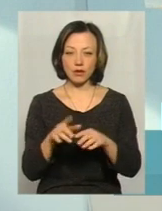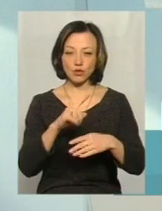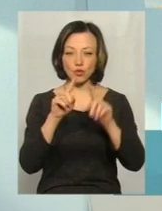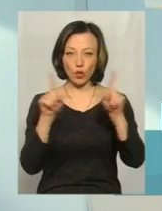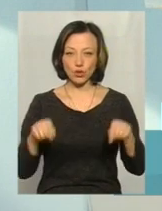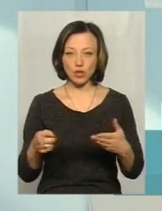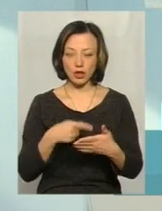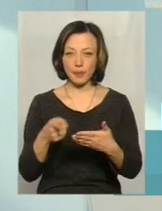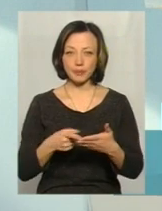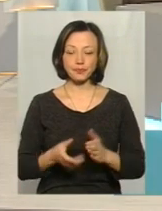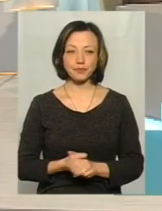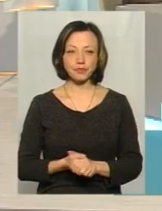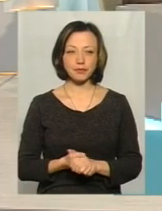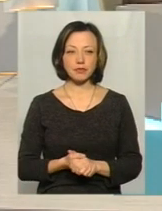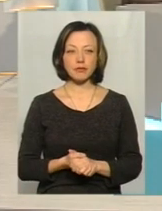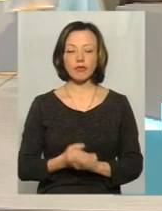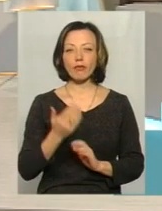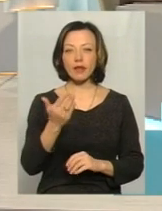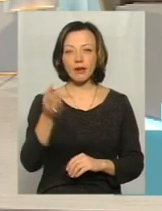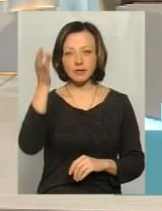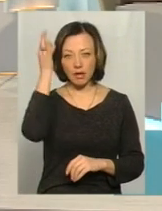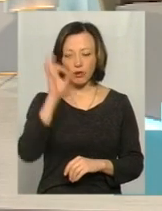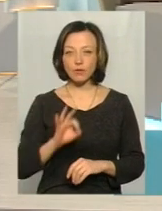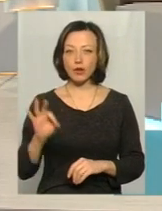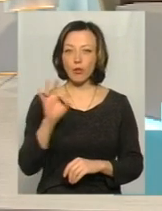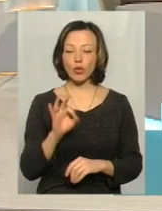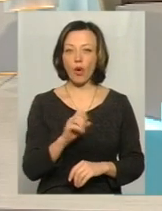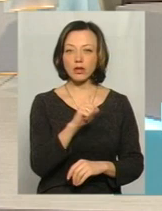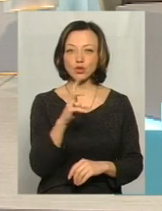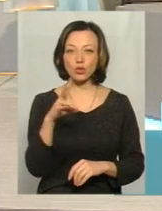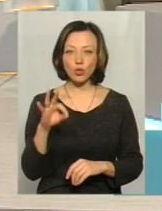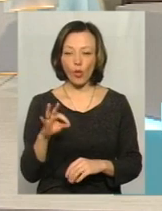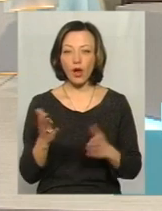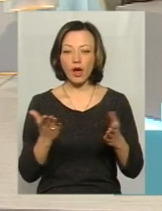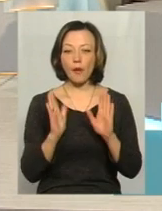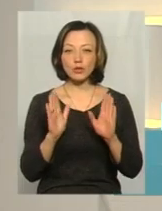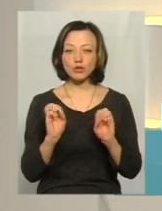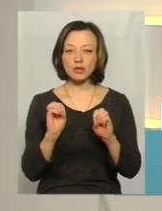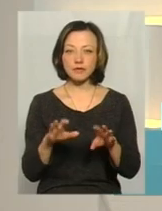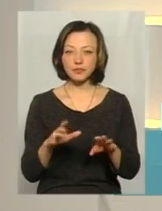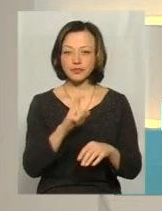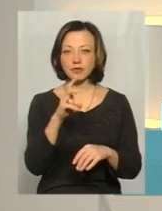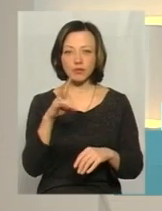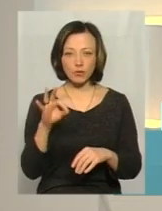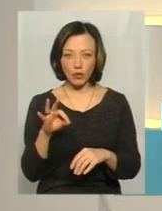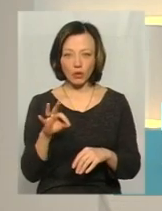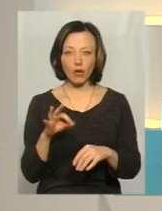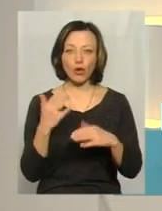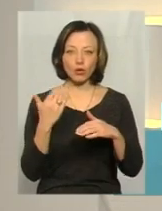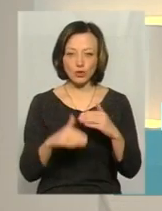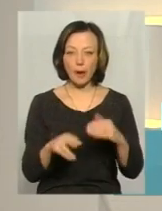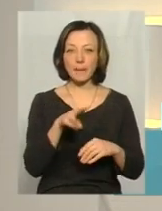зошита. Ви згадували про ЗНО, яке будуть складати. Словом, ЗНО наздогнало учнів